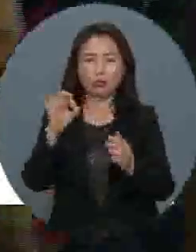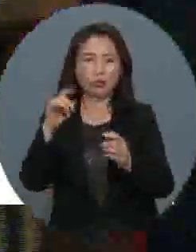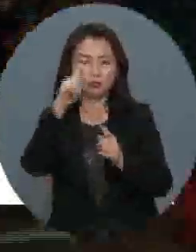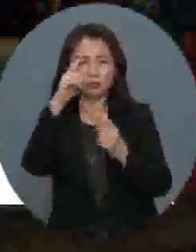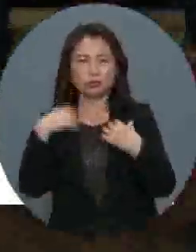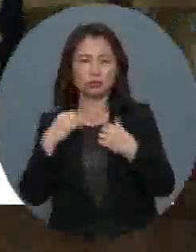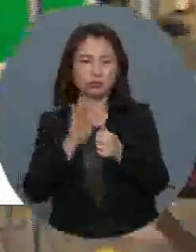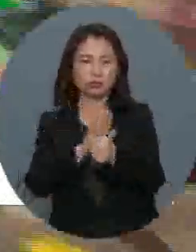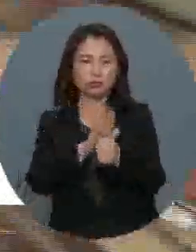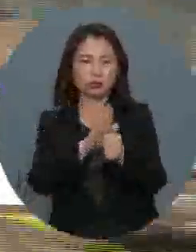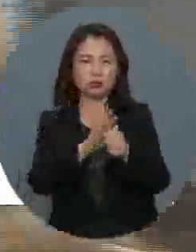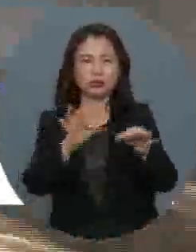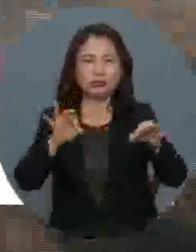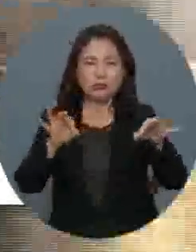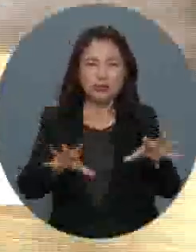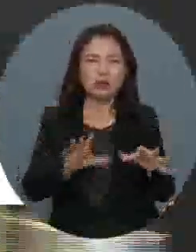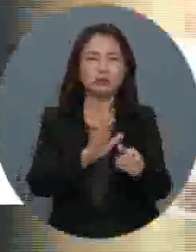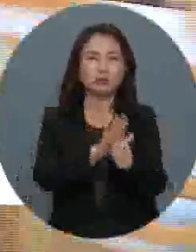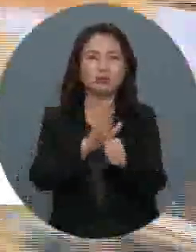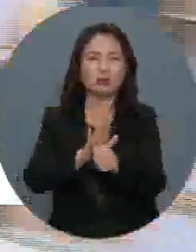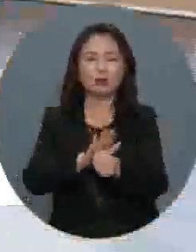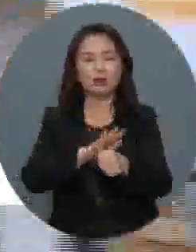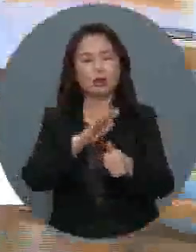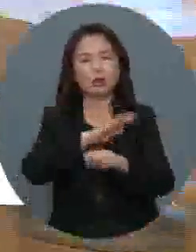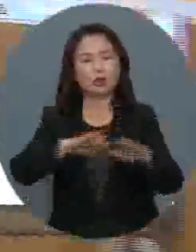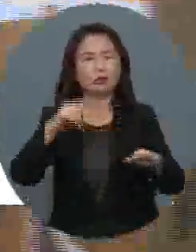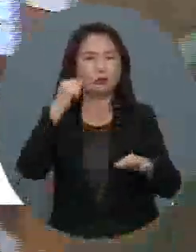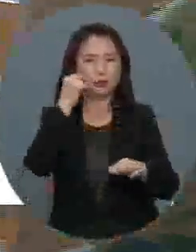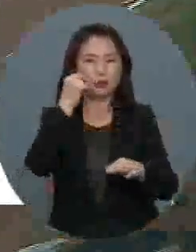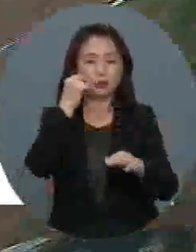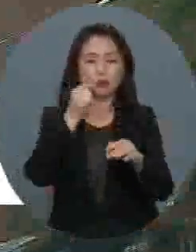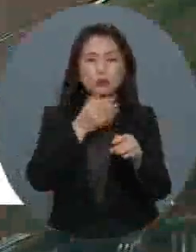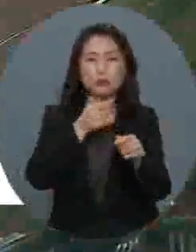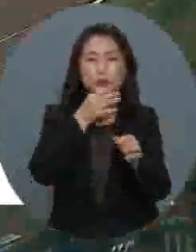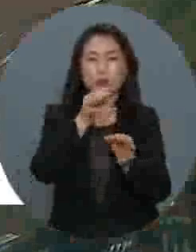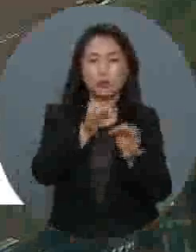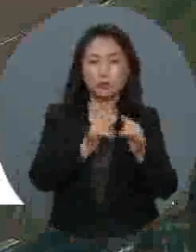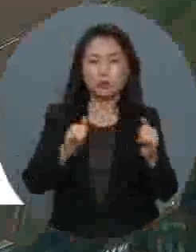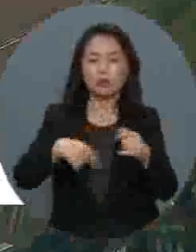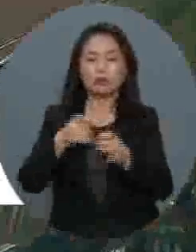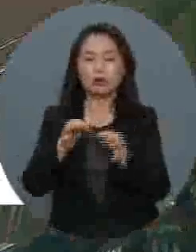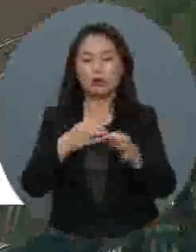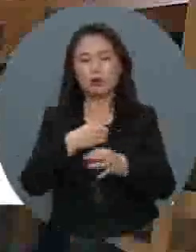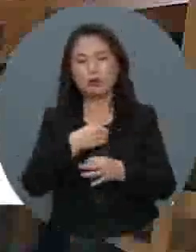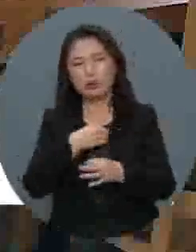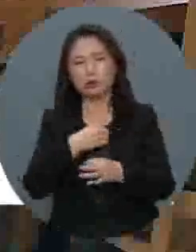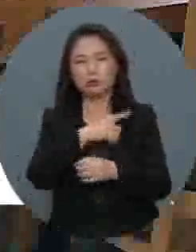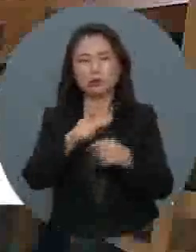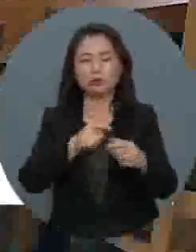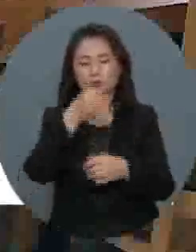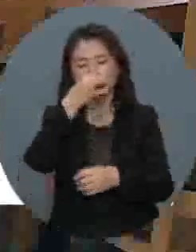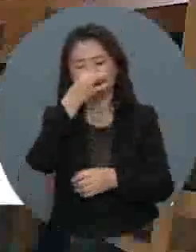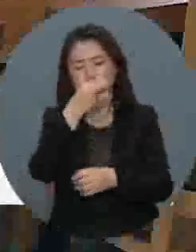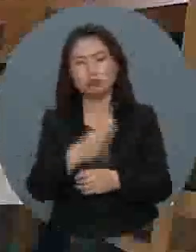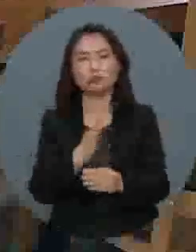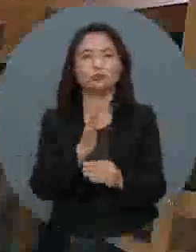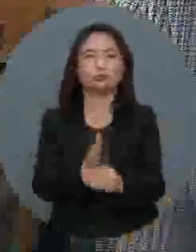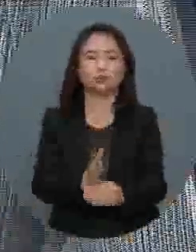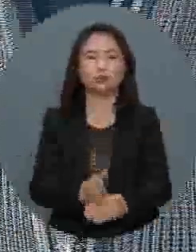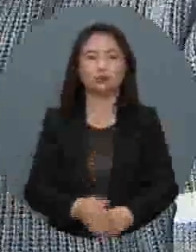이어졌지만 단기성 지원의 한계를 벗어나지 못했고 소상공인 자영업자들의 위기감은 갈수록 커지고